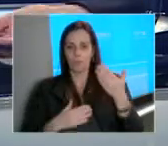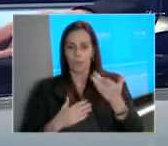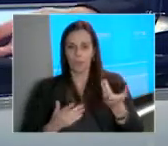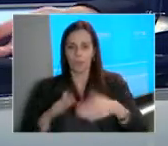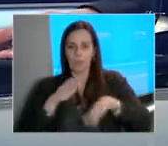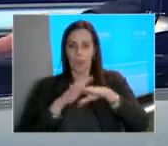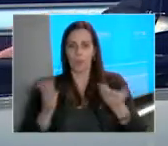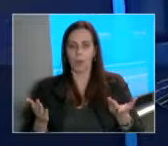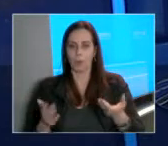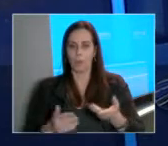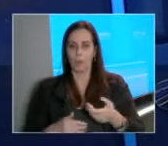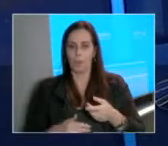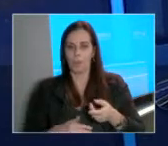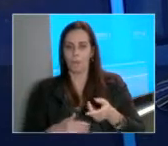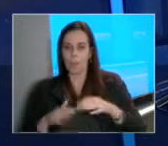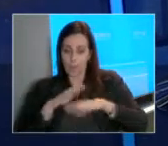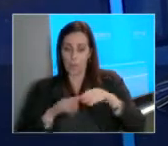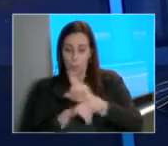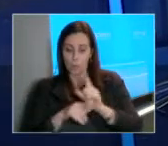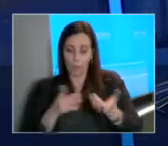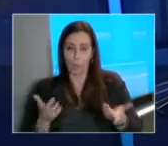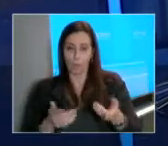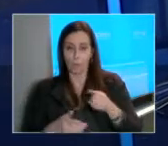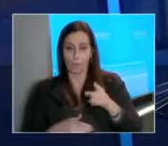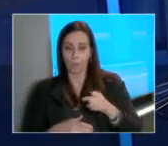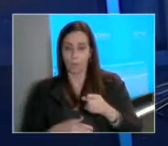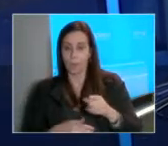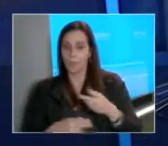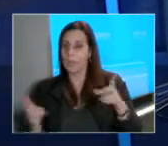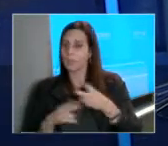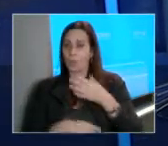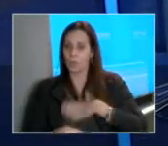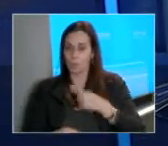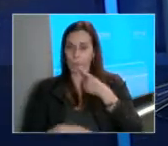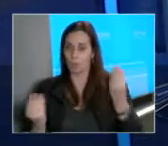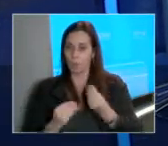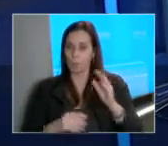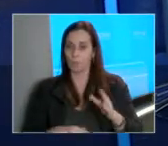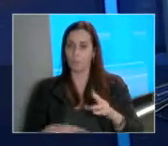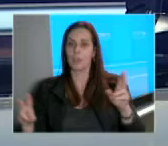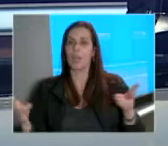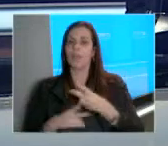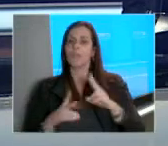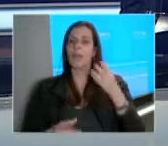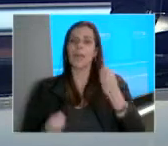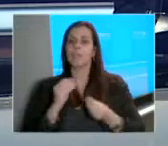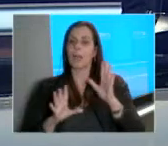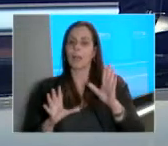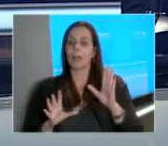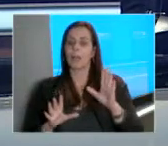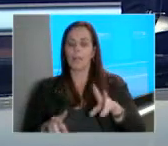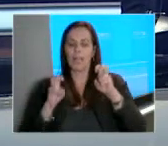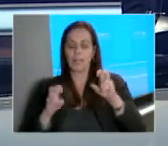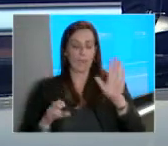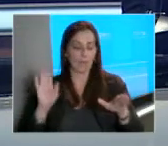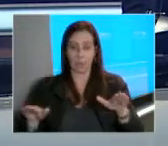הוא לא ירוץ שום. מאה אחוז, נכון, באמת צריך לבקש את זה. תראי, אבל אי אפשר, אני רוצה להגיד לך משהו, צופיה. אי אפשר לשחק על החבל משני